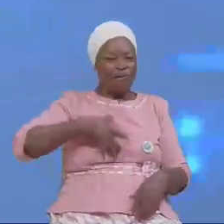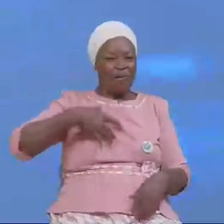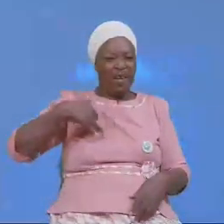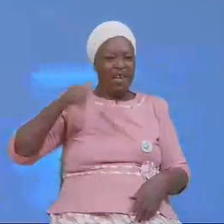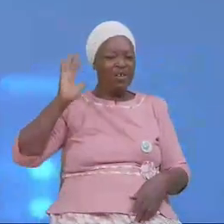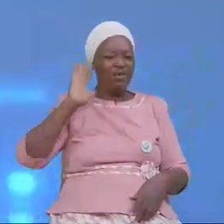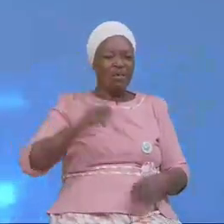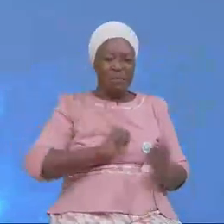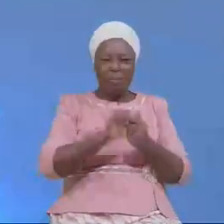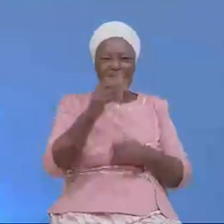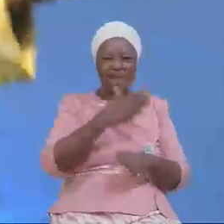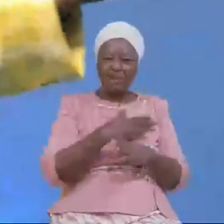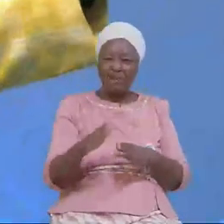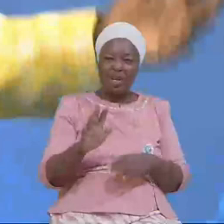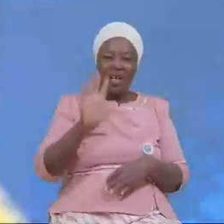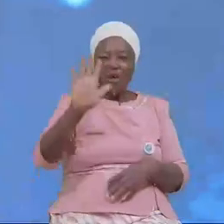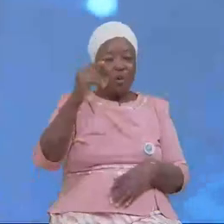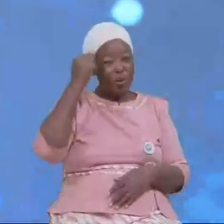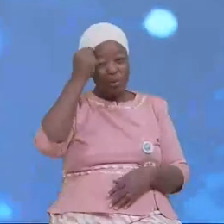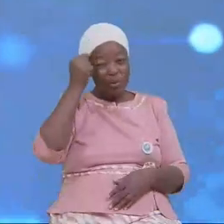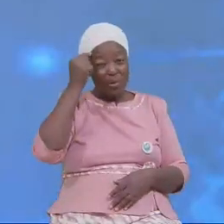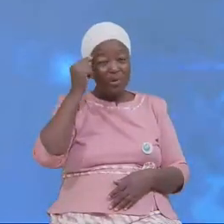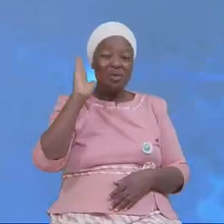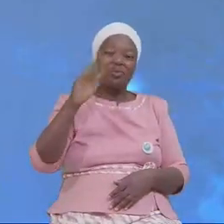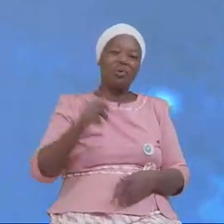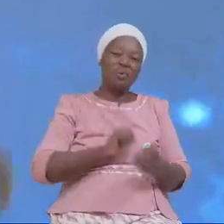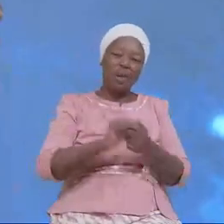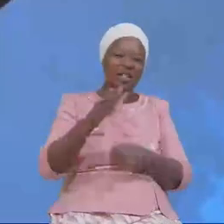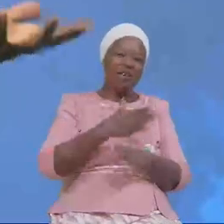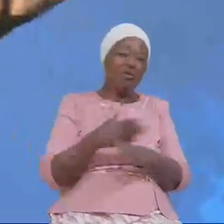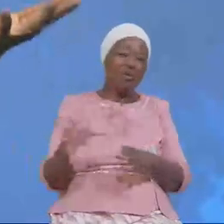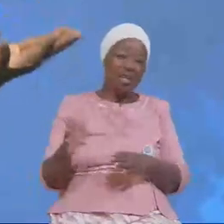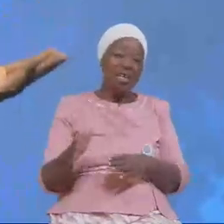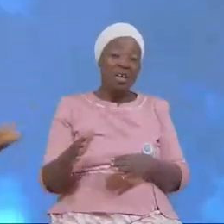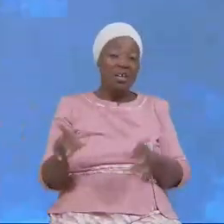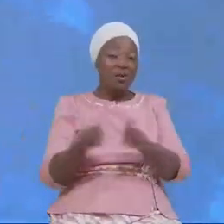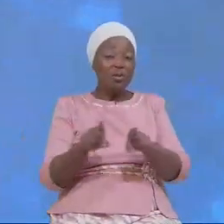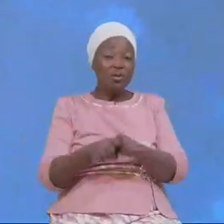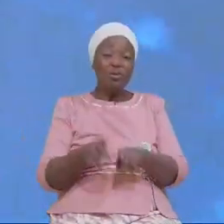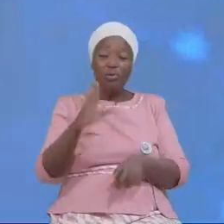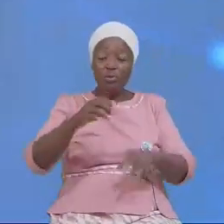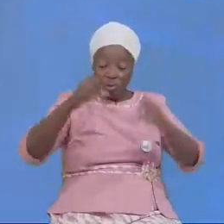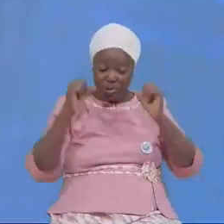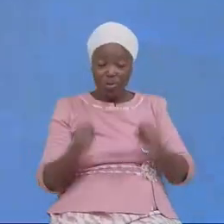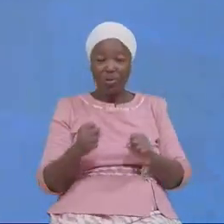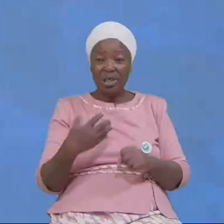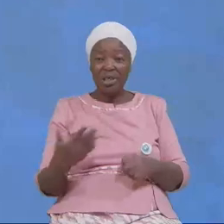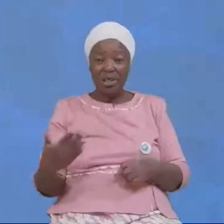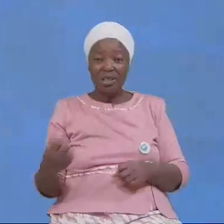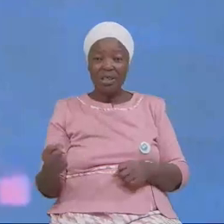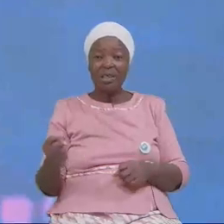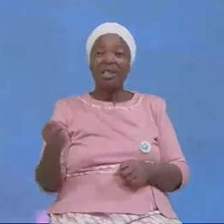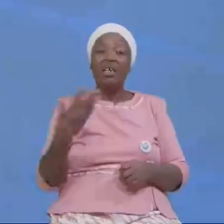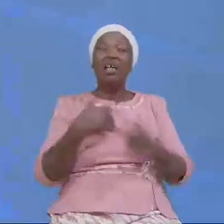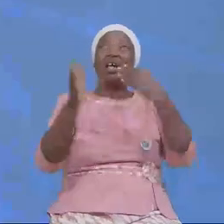s'évaporer, vos pensées vont s'évaporer, même les choses solides, le ciel et la terre